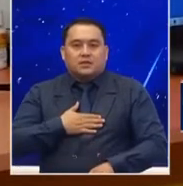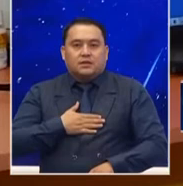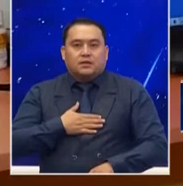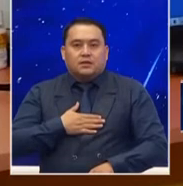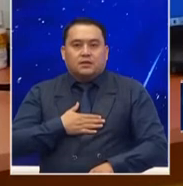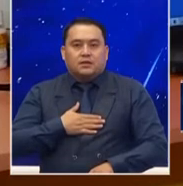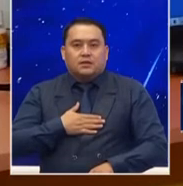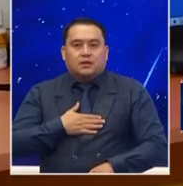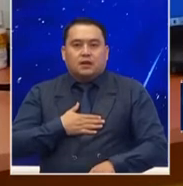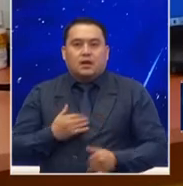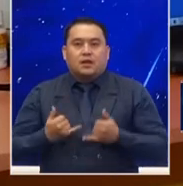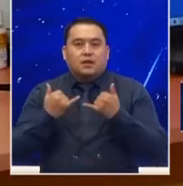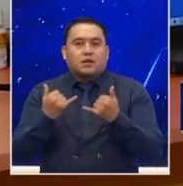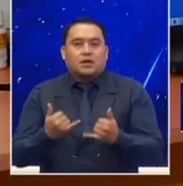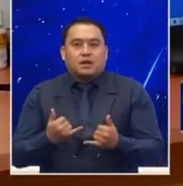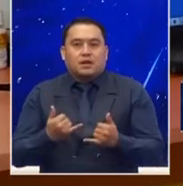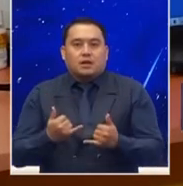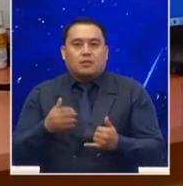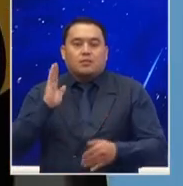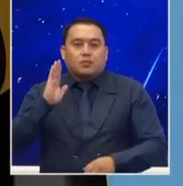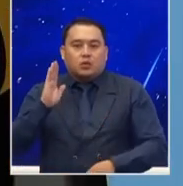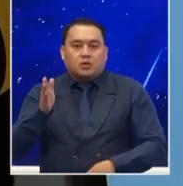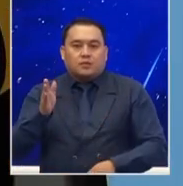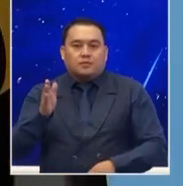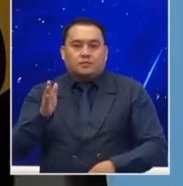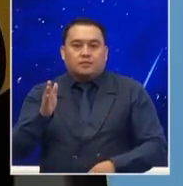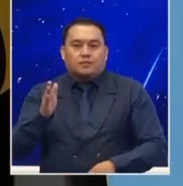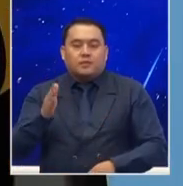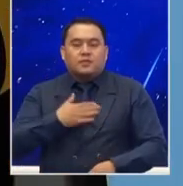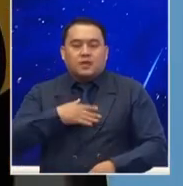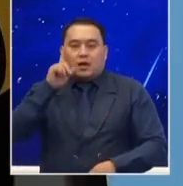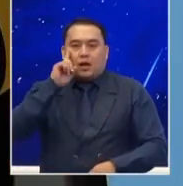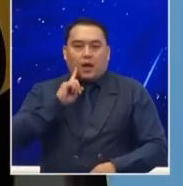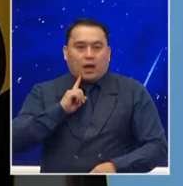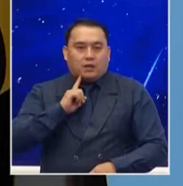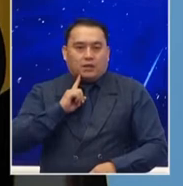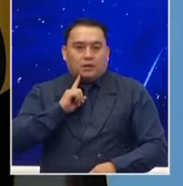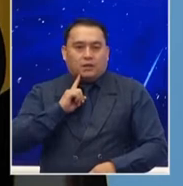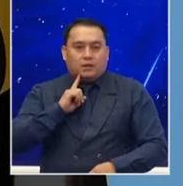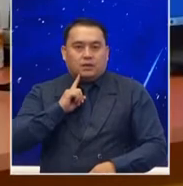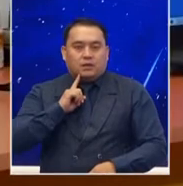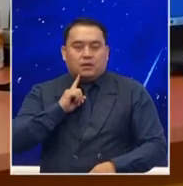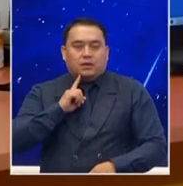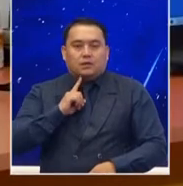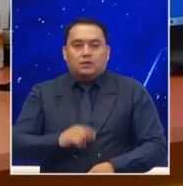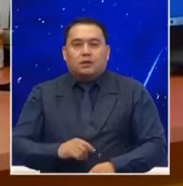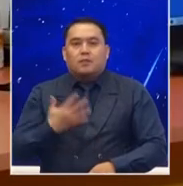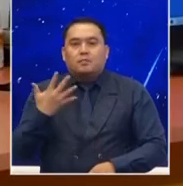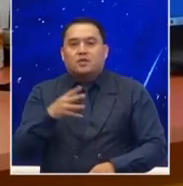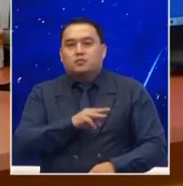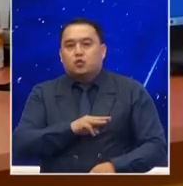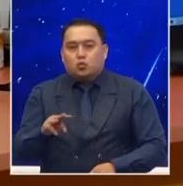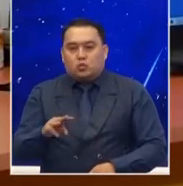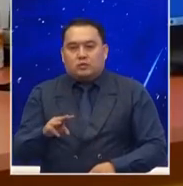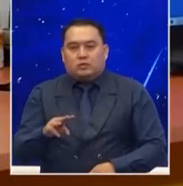бізге арналған алға болады. Бізге ыңғайлы, ешқайда баруға керек жоқ. 5 минут